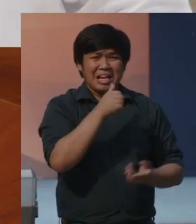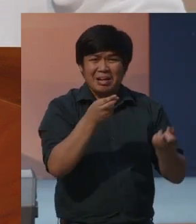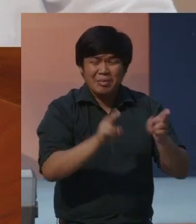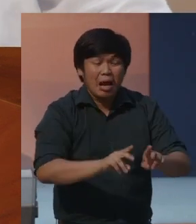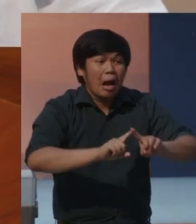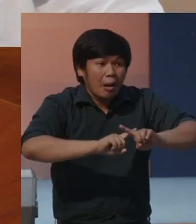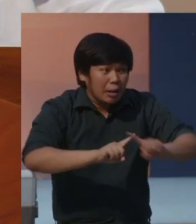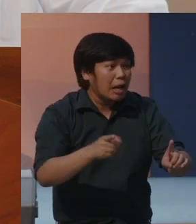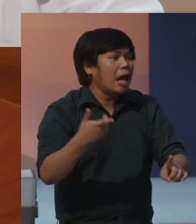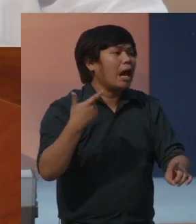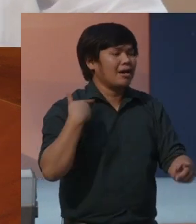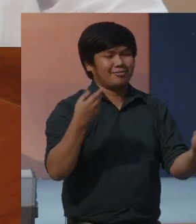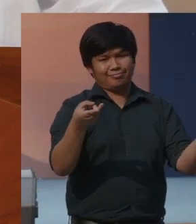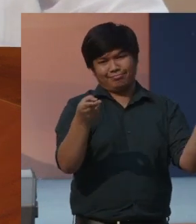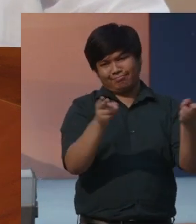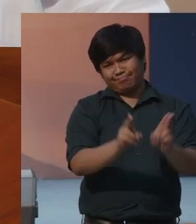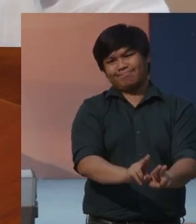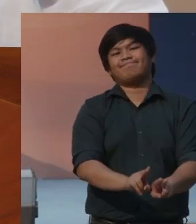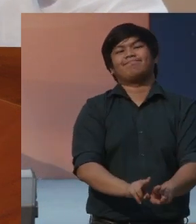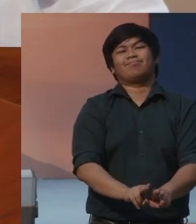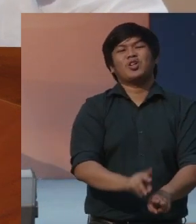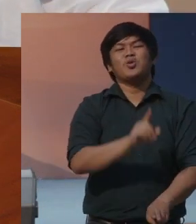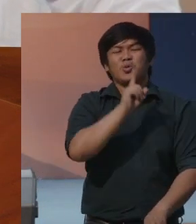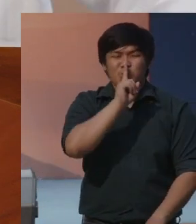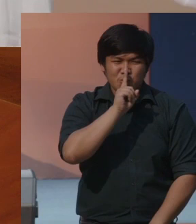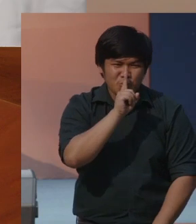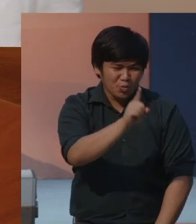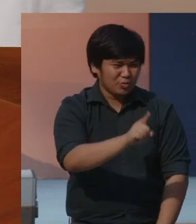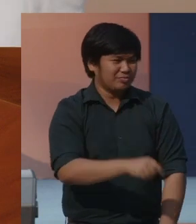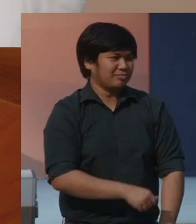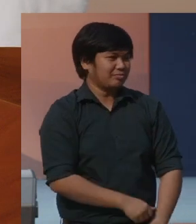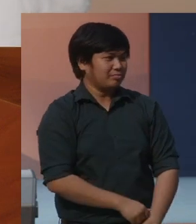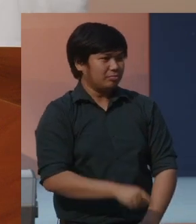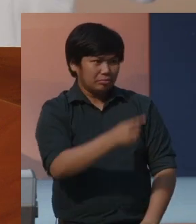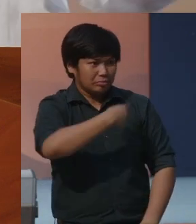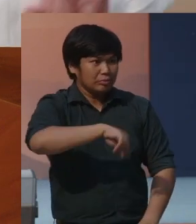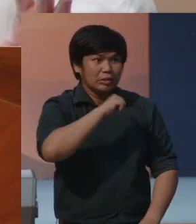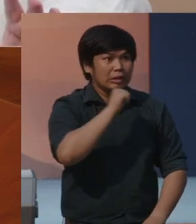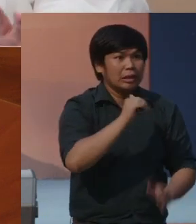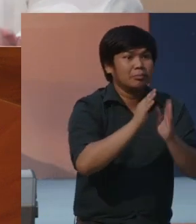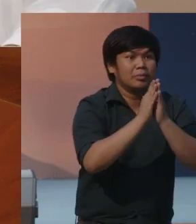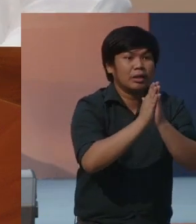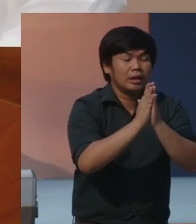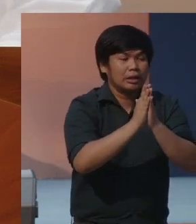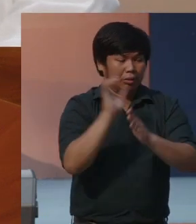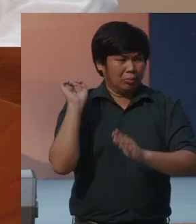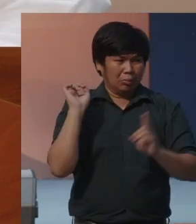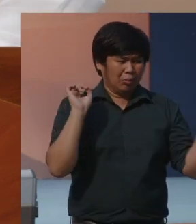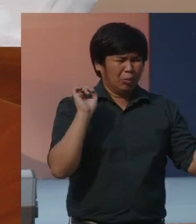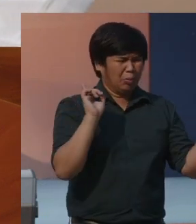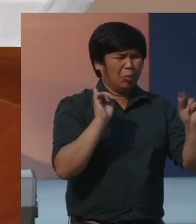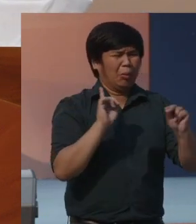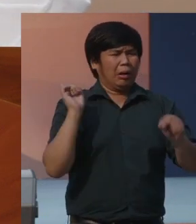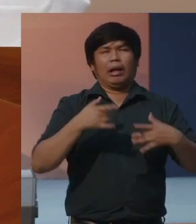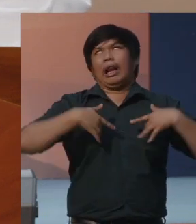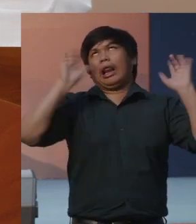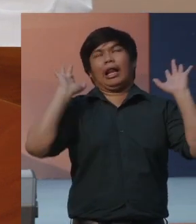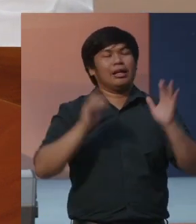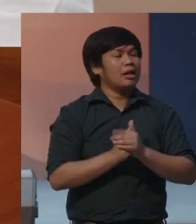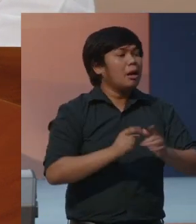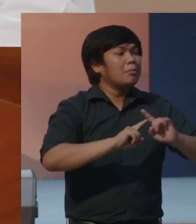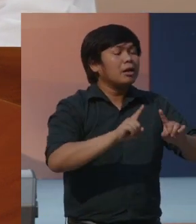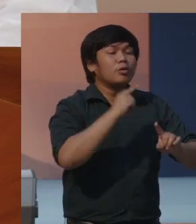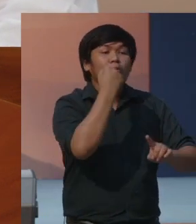Meron pong nangyayaring ganyan. Hindi po kami nananalangin. Ang nananalangin po yung aming panganay na adopted,